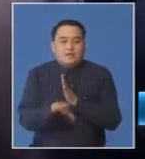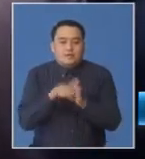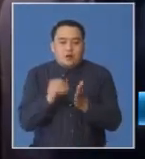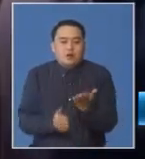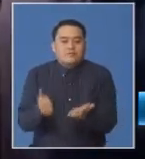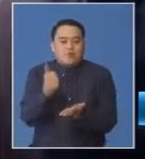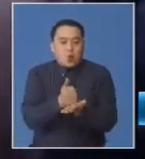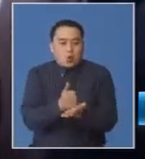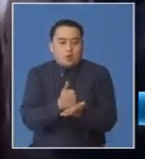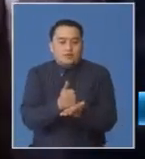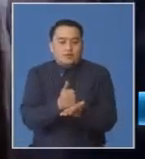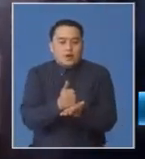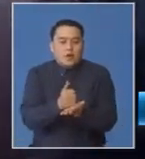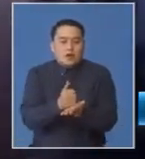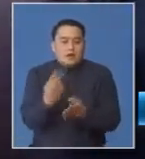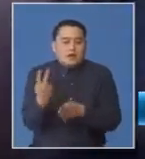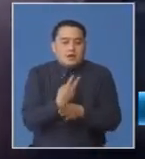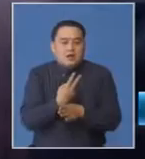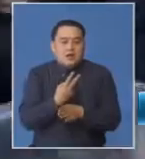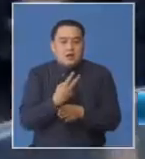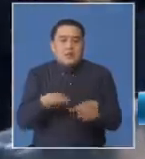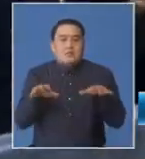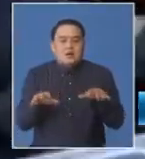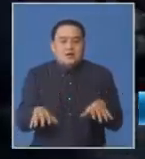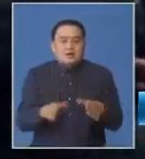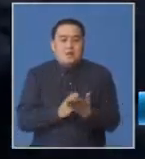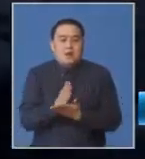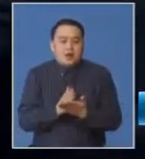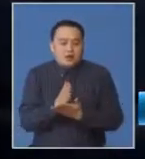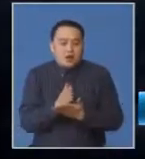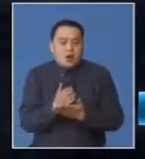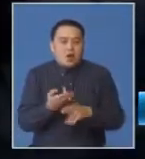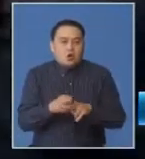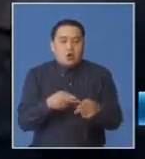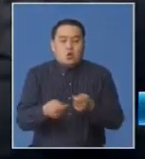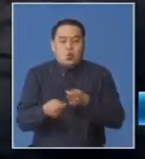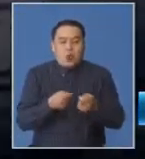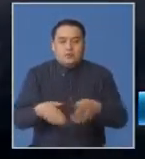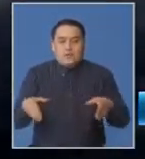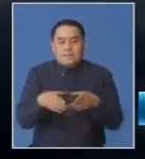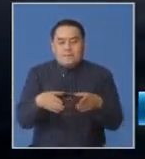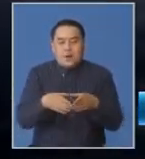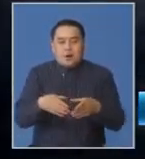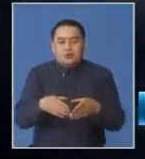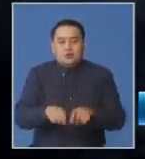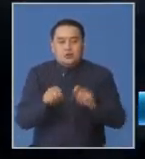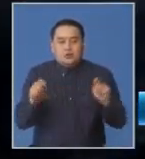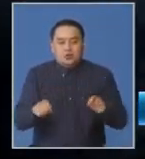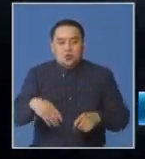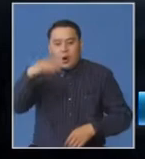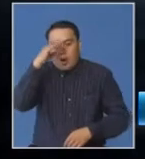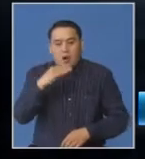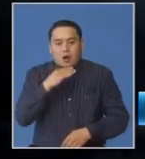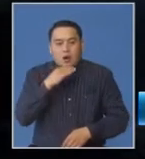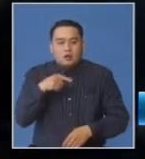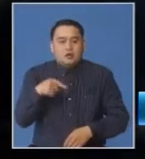ультраправых популистов в Лилле. Это уже третий срок председательства политика, которая возглавила партию, основанную ее отцом Жан-Мари Ле Пеном